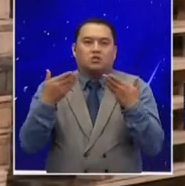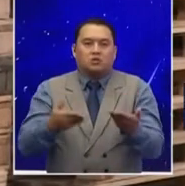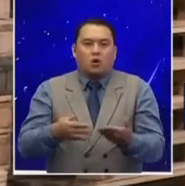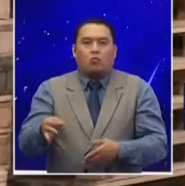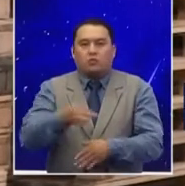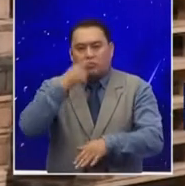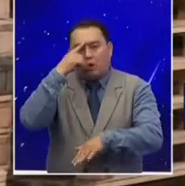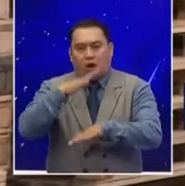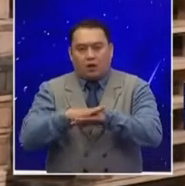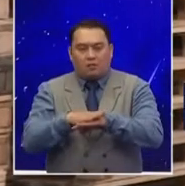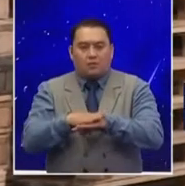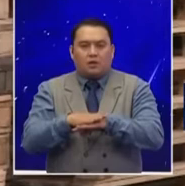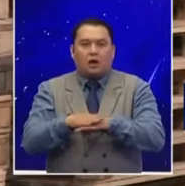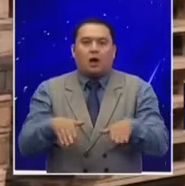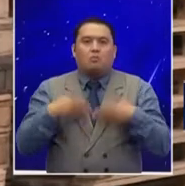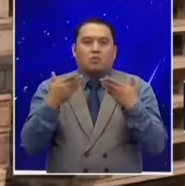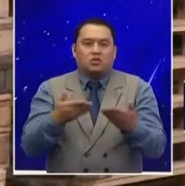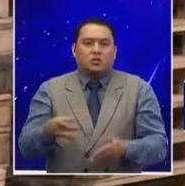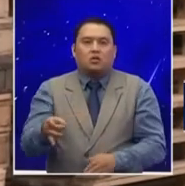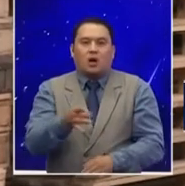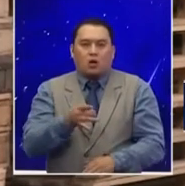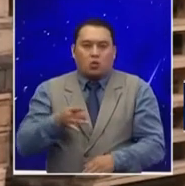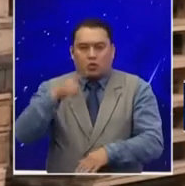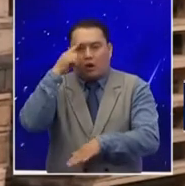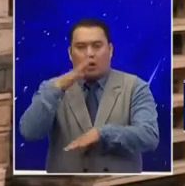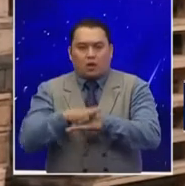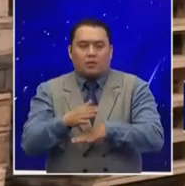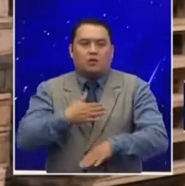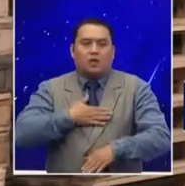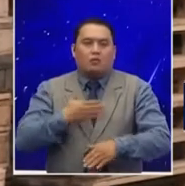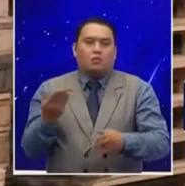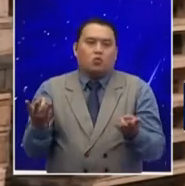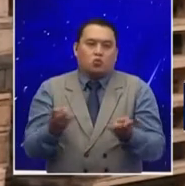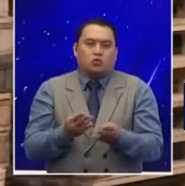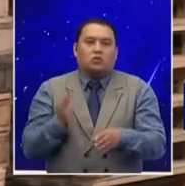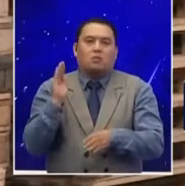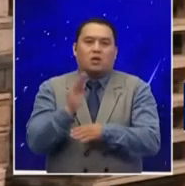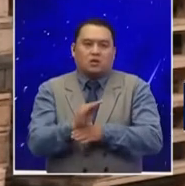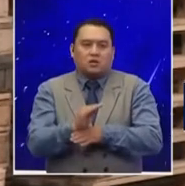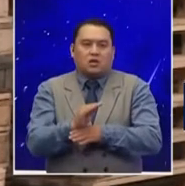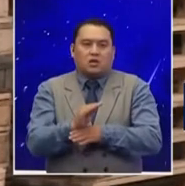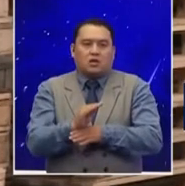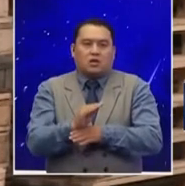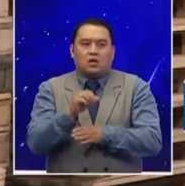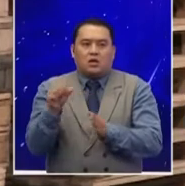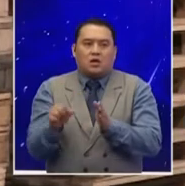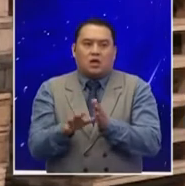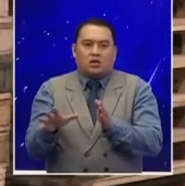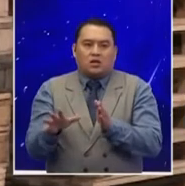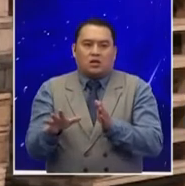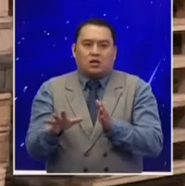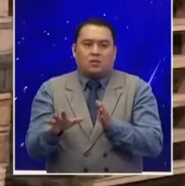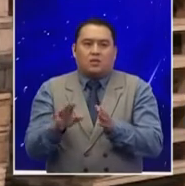и акимат, обращались и в районный акимат. Нам нужна дополнительная приточка электроэнергии.